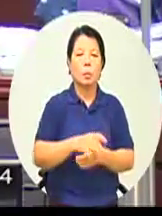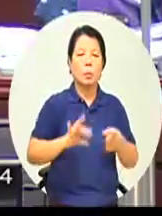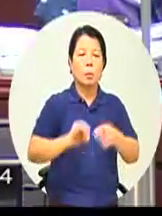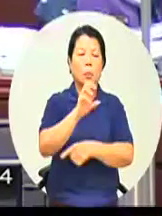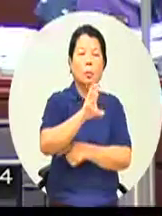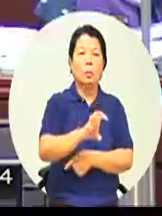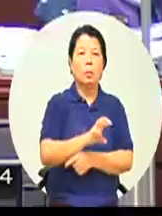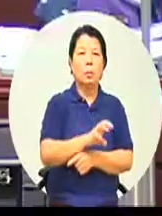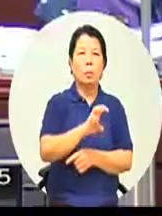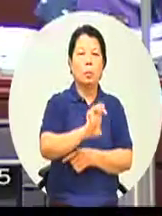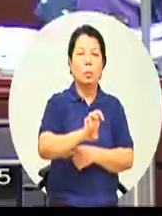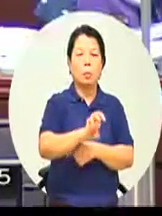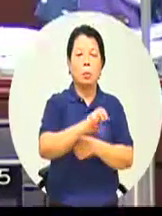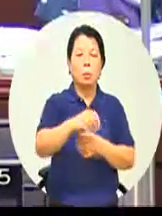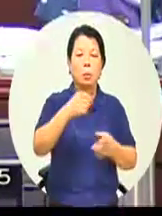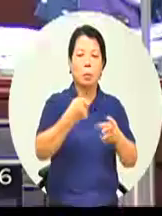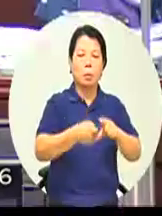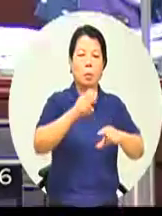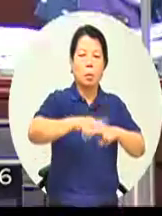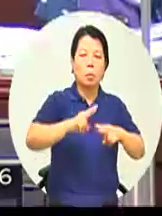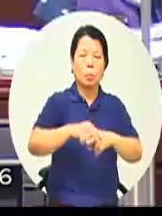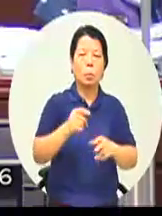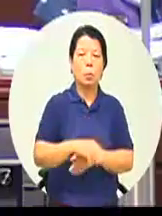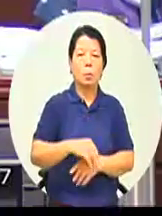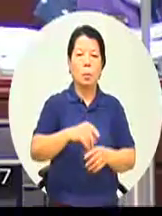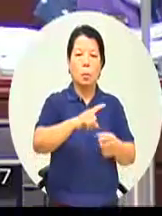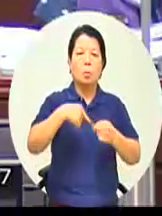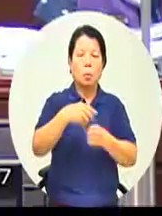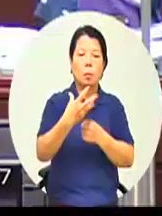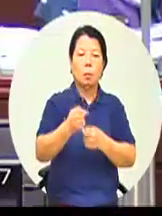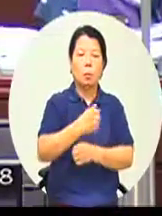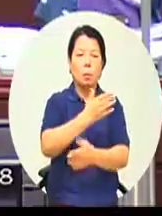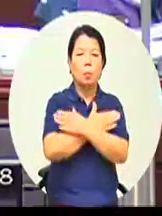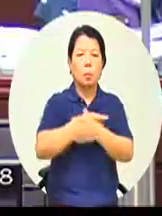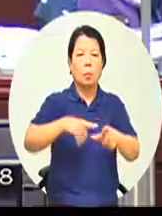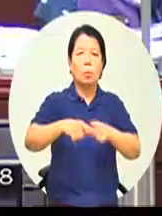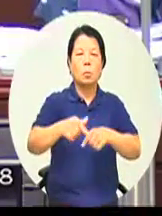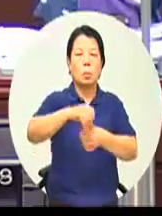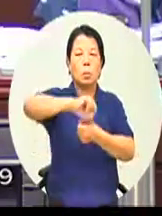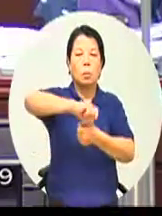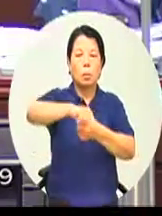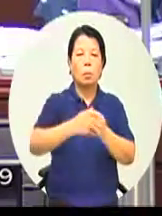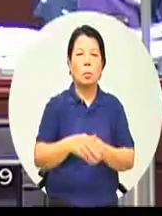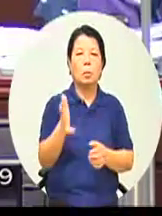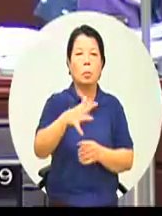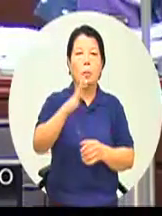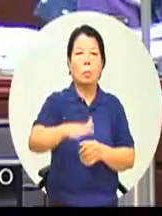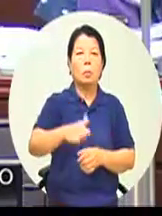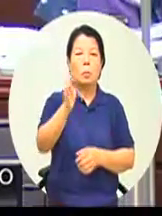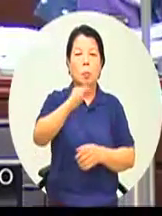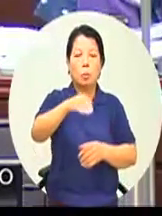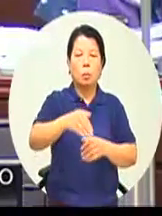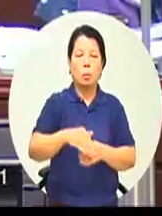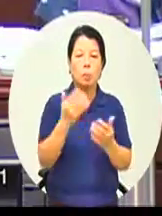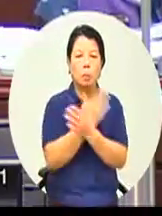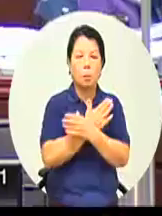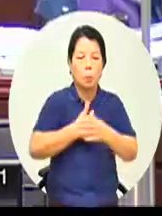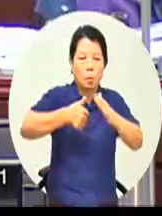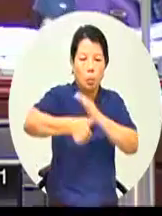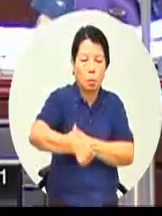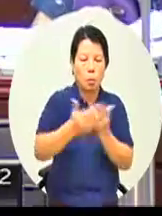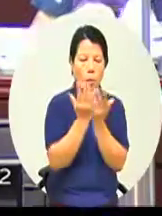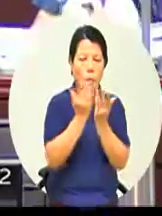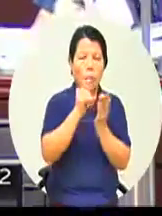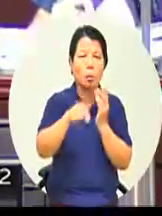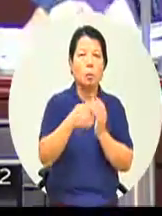个公共化的这个幼儿园非盈利幼儿园的话，我们大概增加9000个幼儿可以进到这个体系哦。那